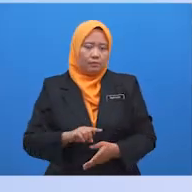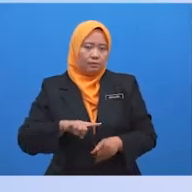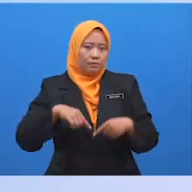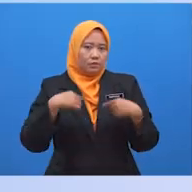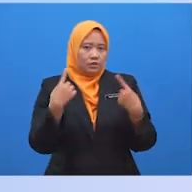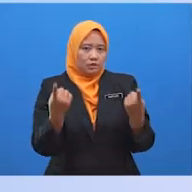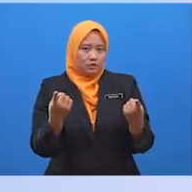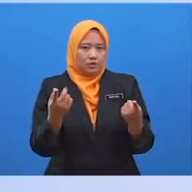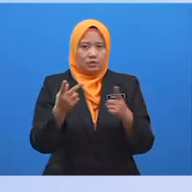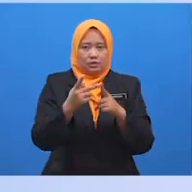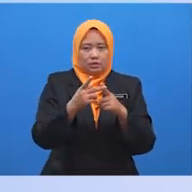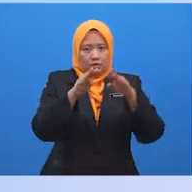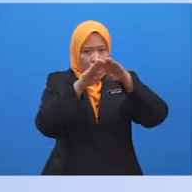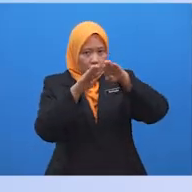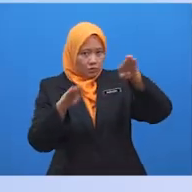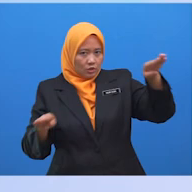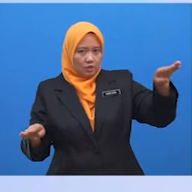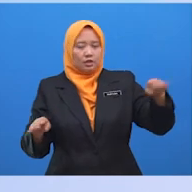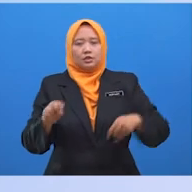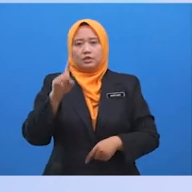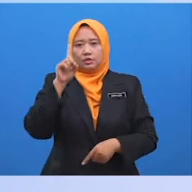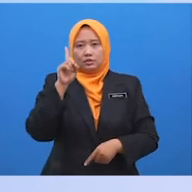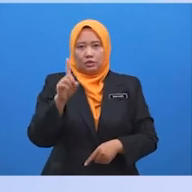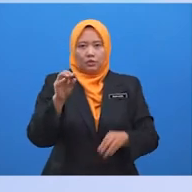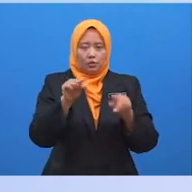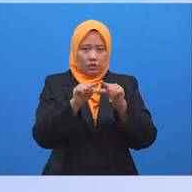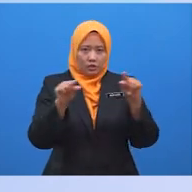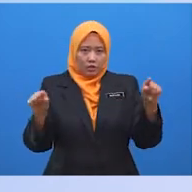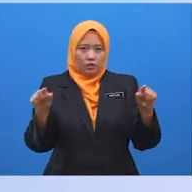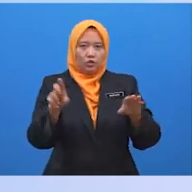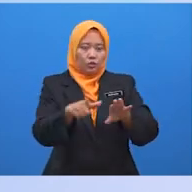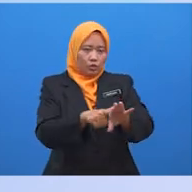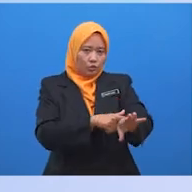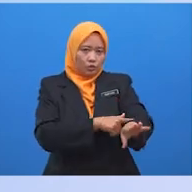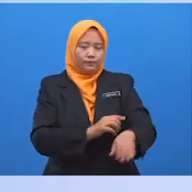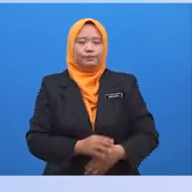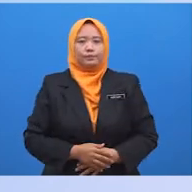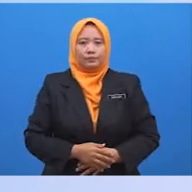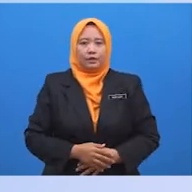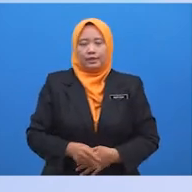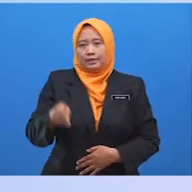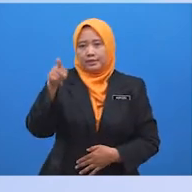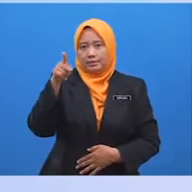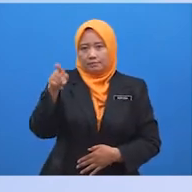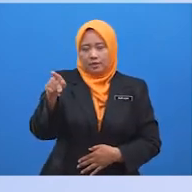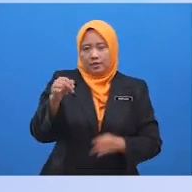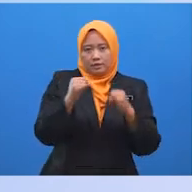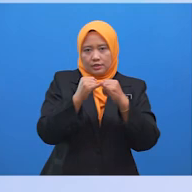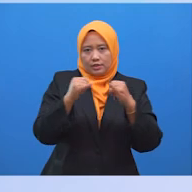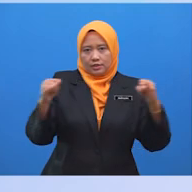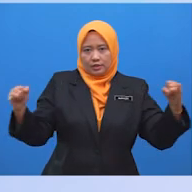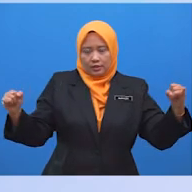kecerunan satu garis lurus, iaitu nisbah jarak mencancang